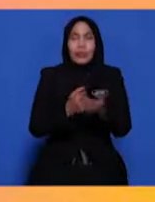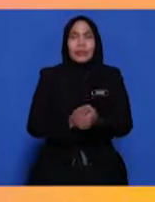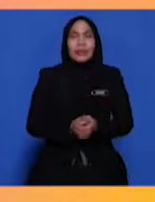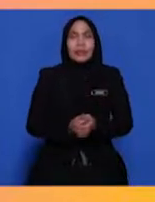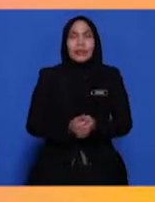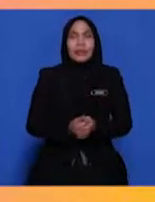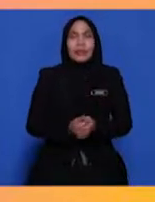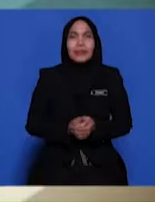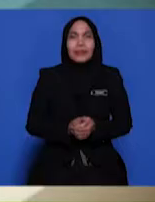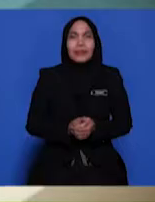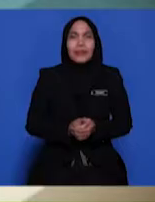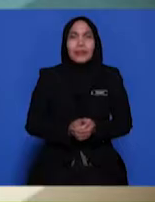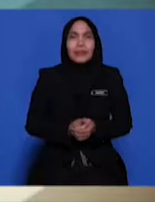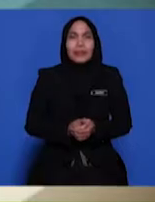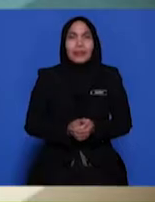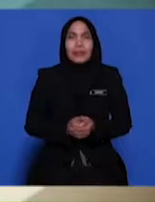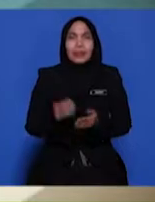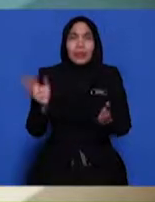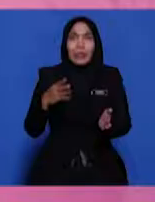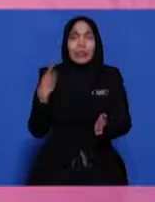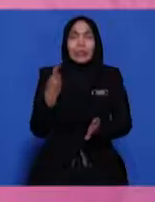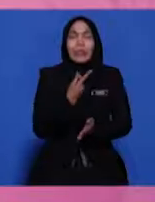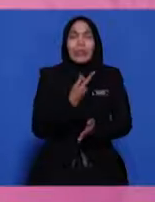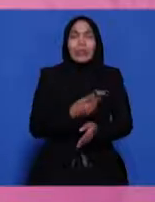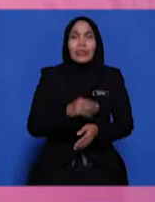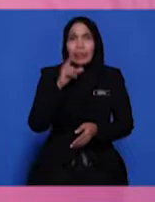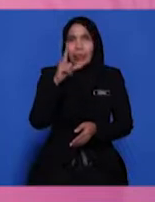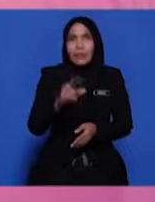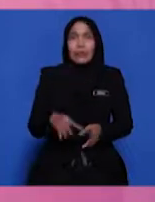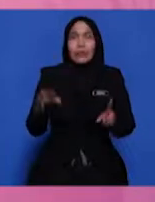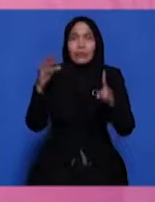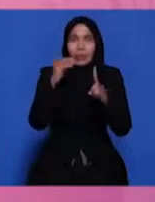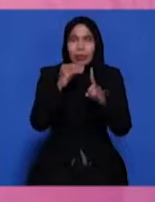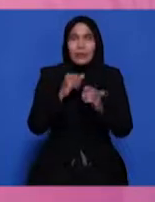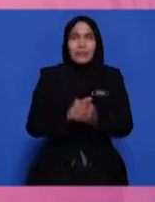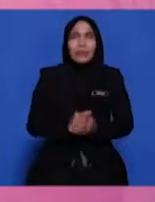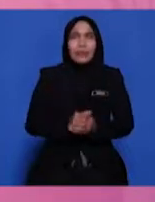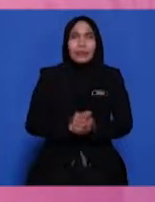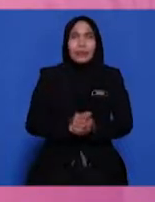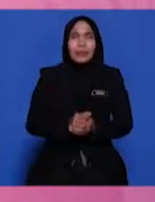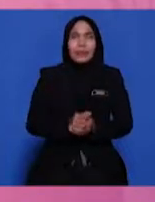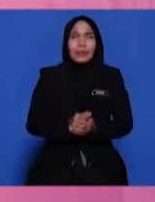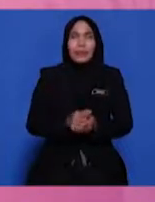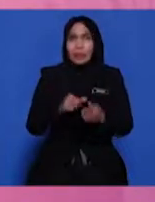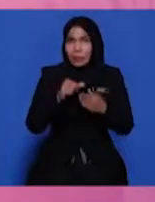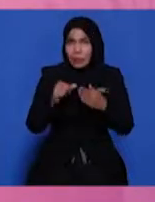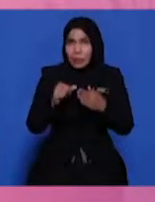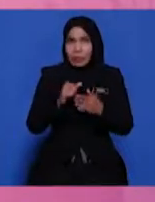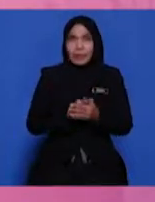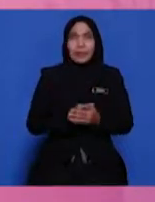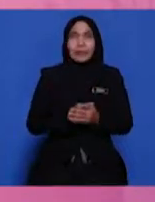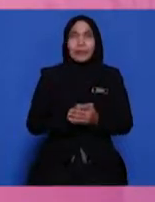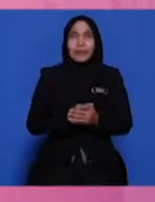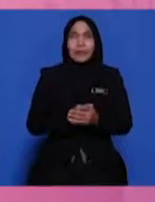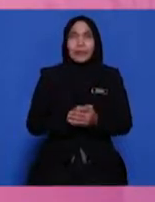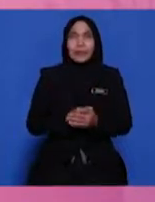pembelajaran hari ini. Mari kita lihat objektif pembelajaran hari ini. Di akhir sesi pembelajaran